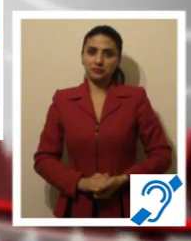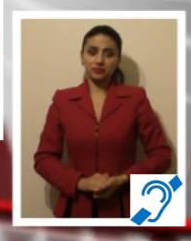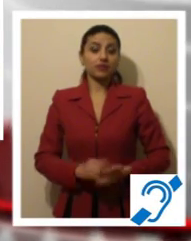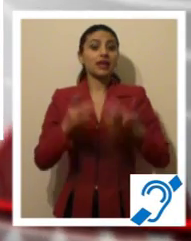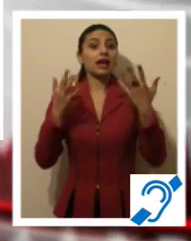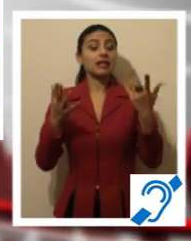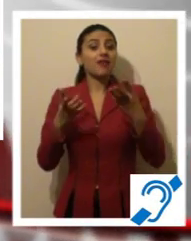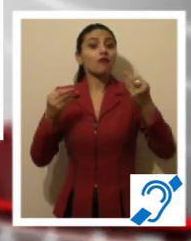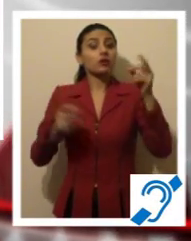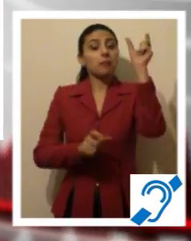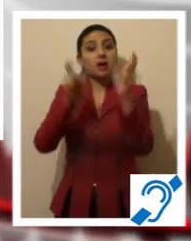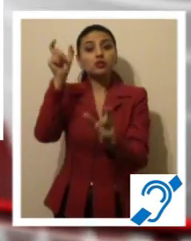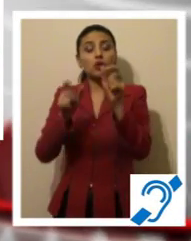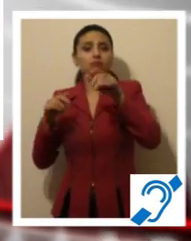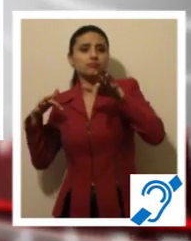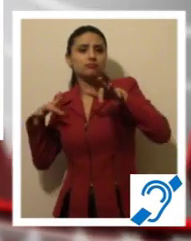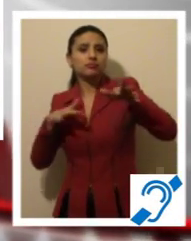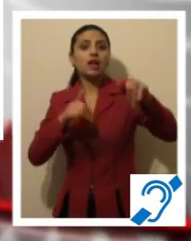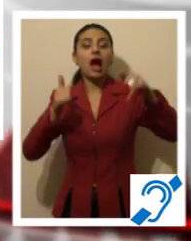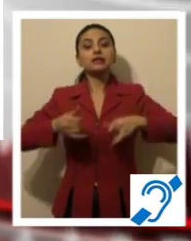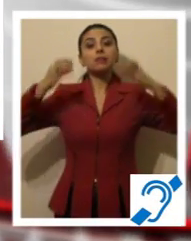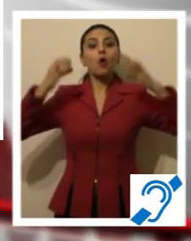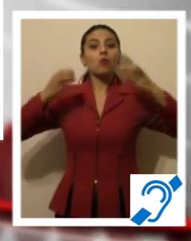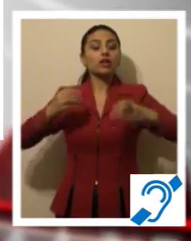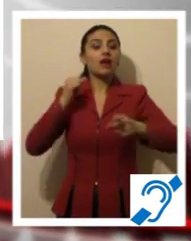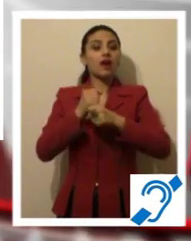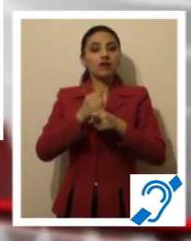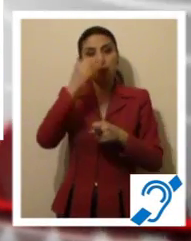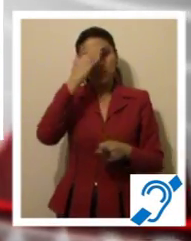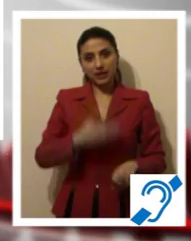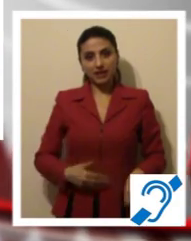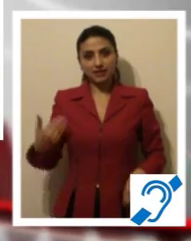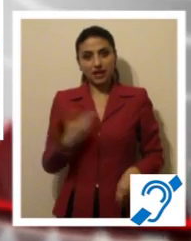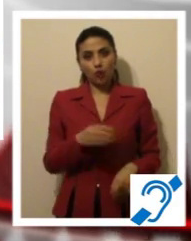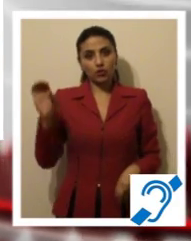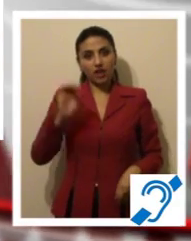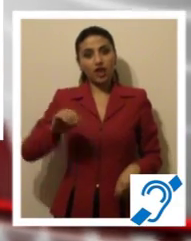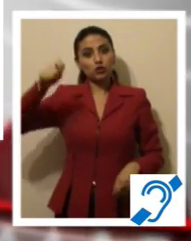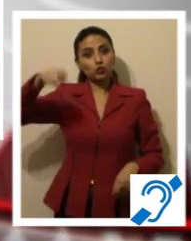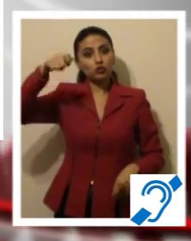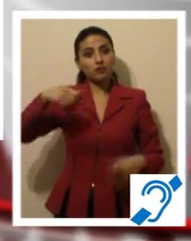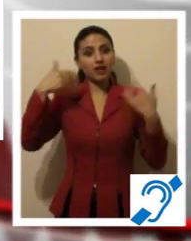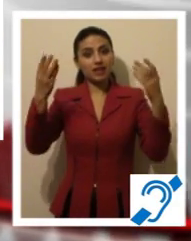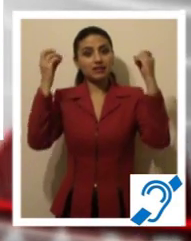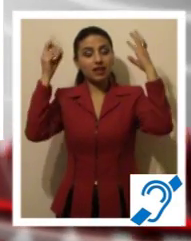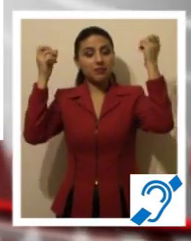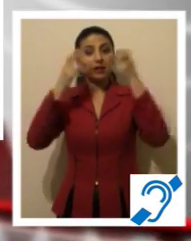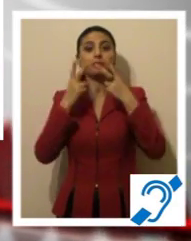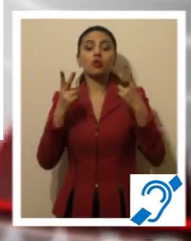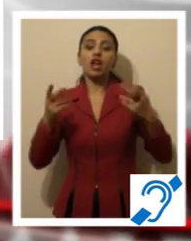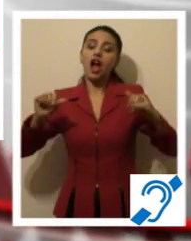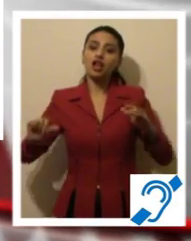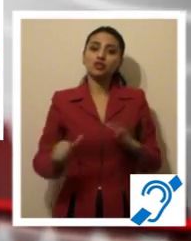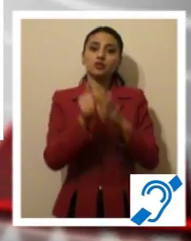Câteva sute de credincioși au fost astăzi de bobotează la Mănăstirea Curtea de Argeș. Slujba dedicată acestei sărbători importante a început încă